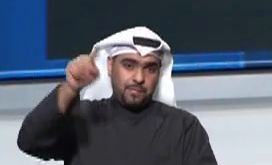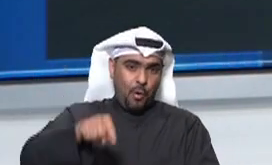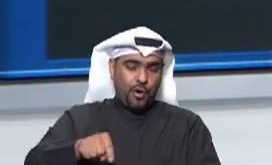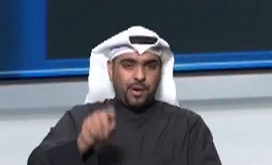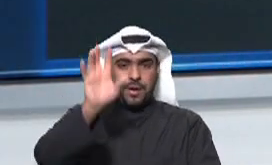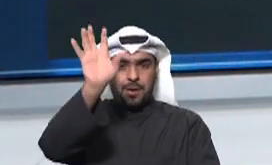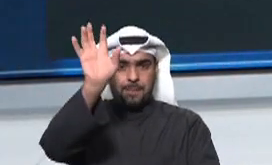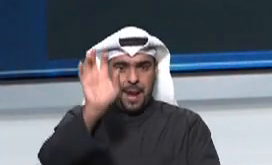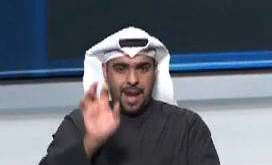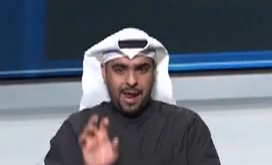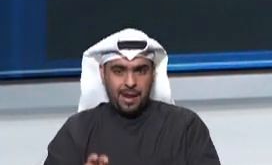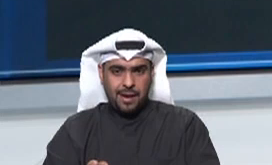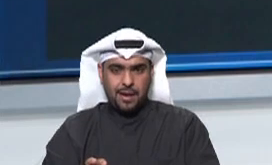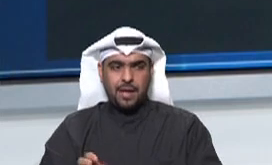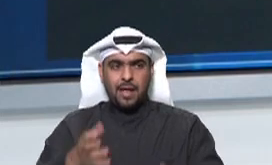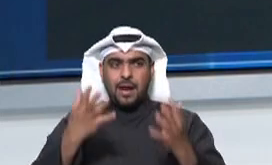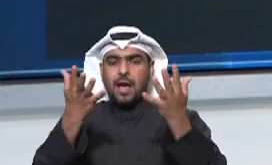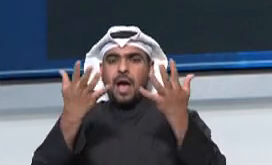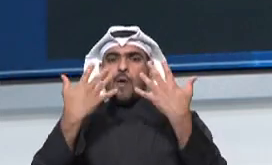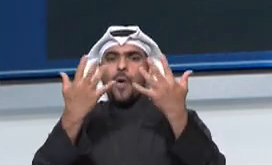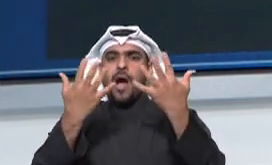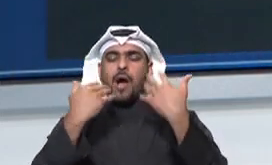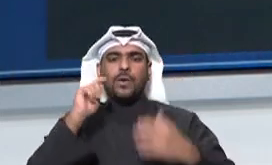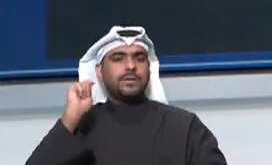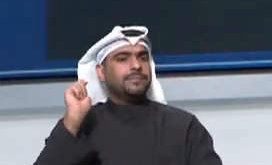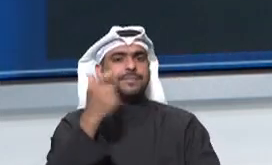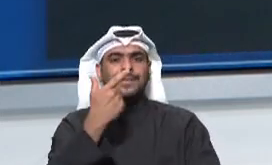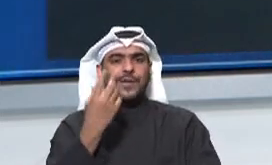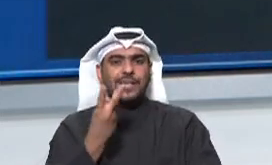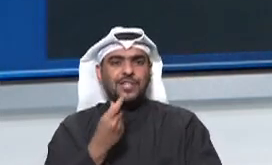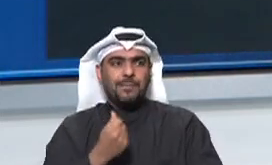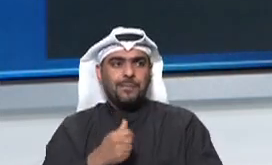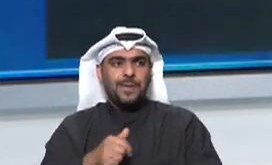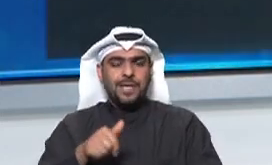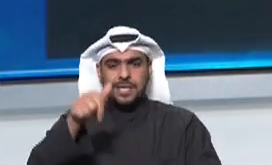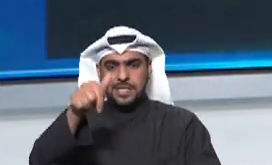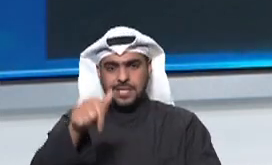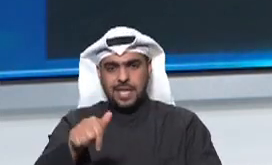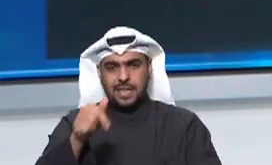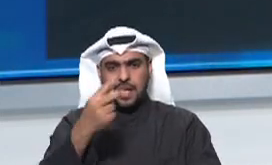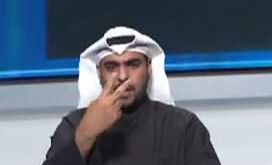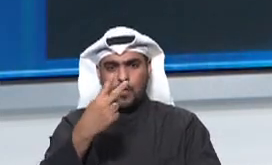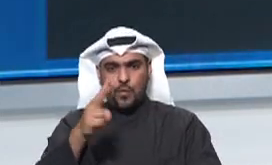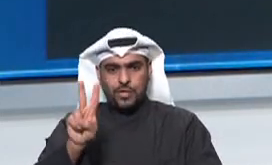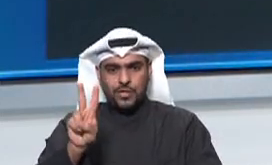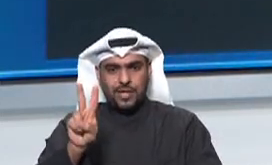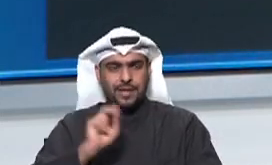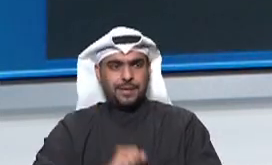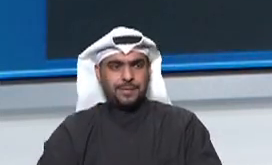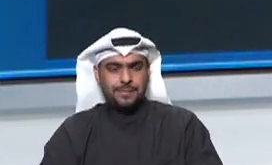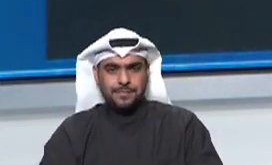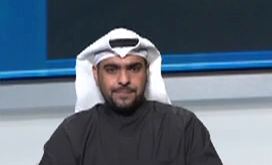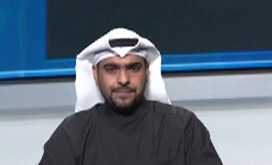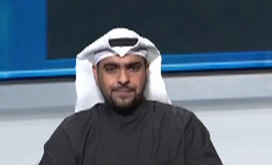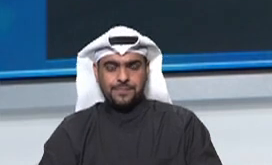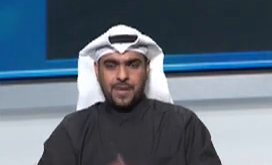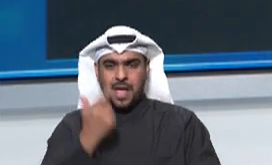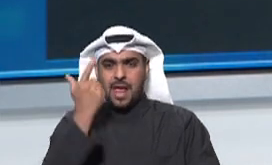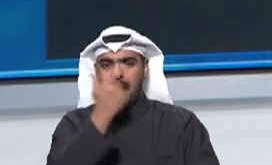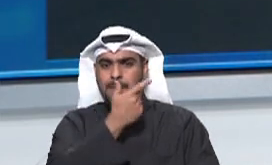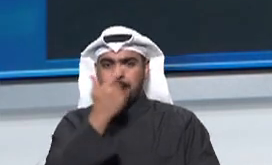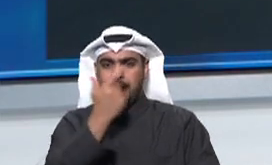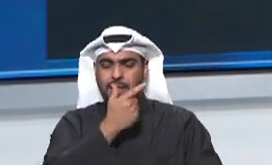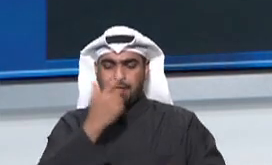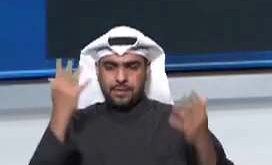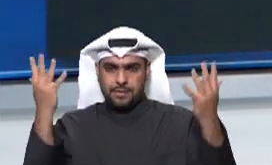يوم الغد، مع رياح شمالية شرقية إلى متقلبة الاتجاه من 8 إلى 26 كيلو متر في الساعة. فرص لتراجع الرؤية الأفقية والضباب